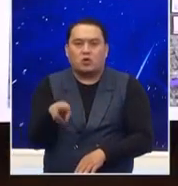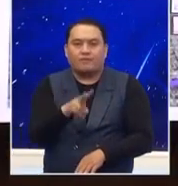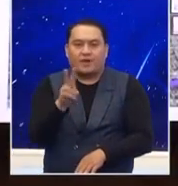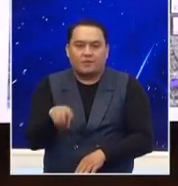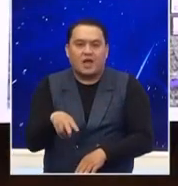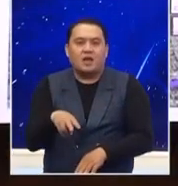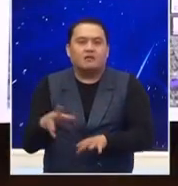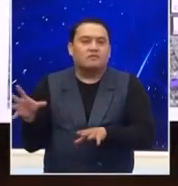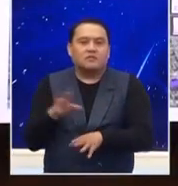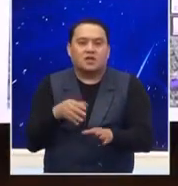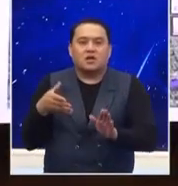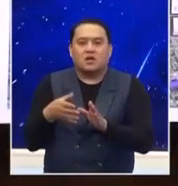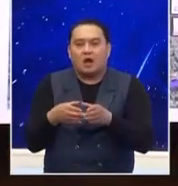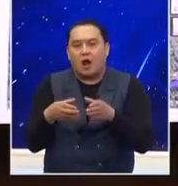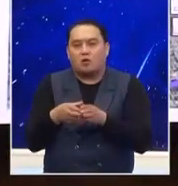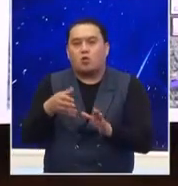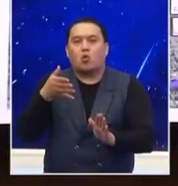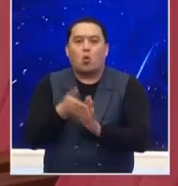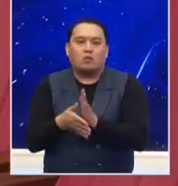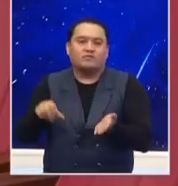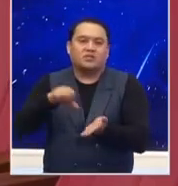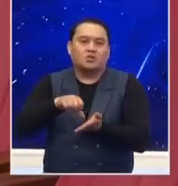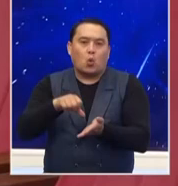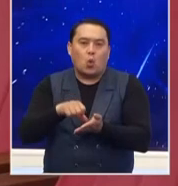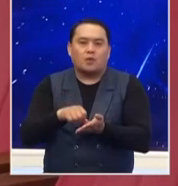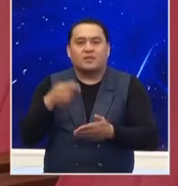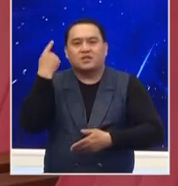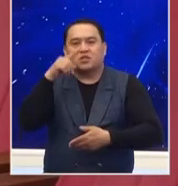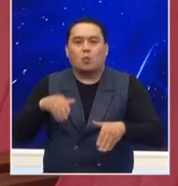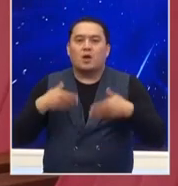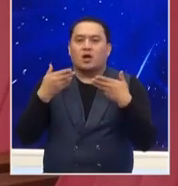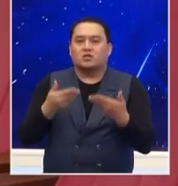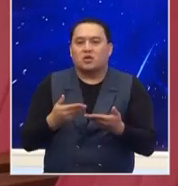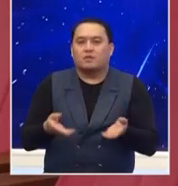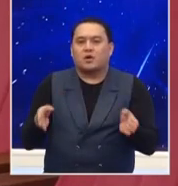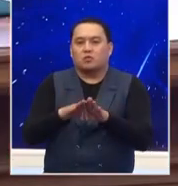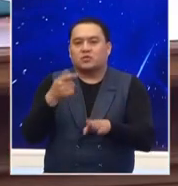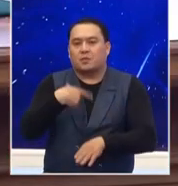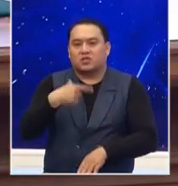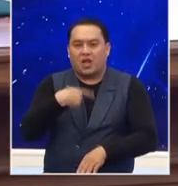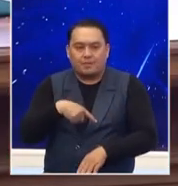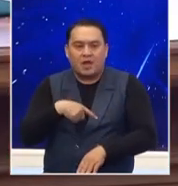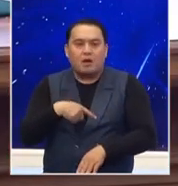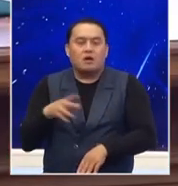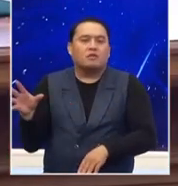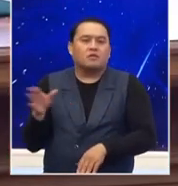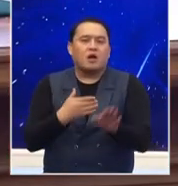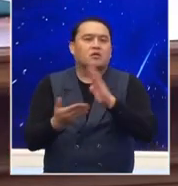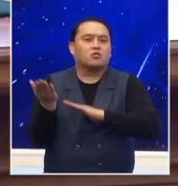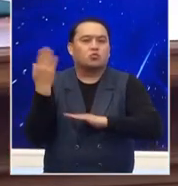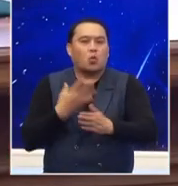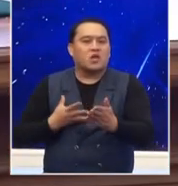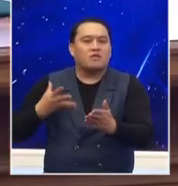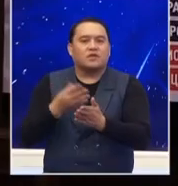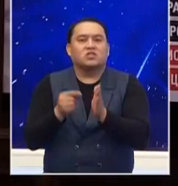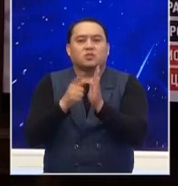260 миллионов долларов. Все расходы компания Макиол, выступившая инициатором, намерена покрыть самостоятельно. Ранее она уже